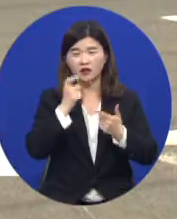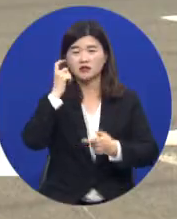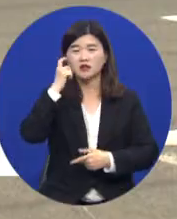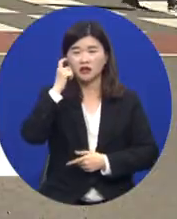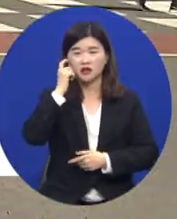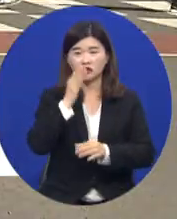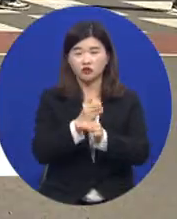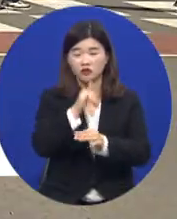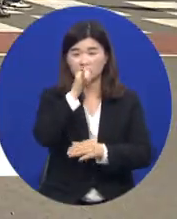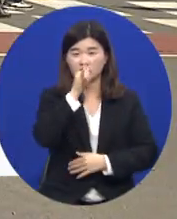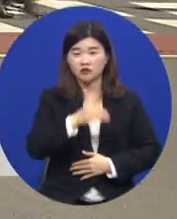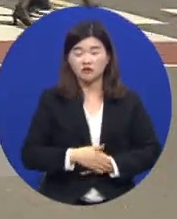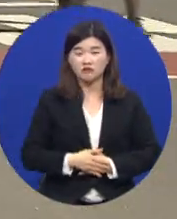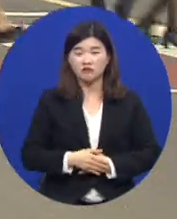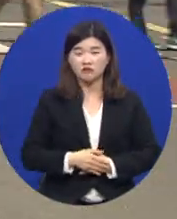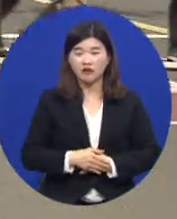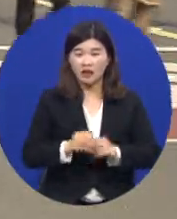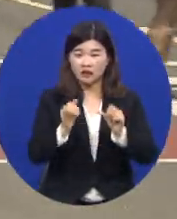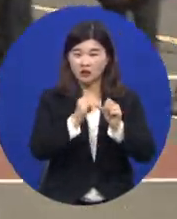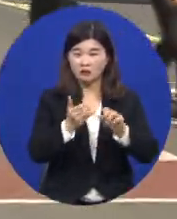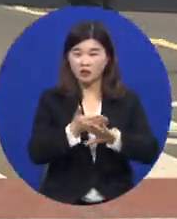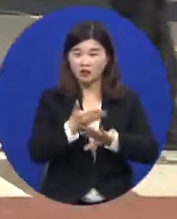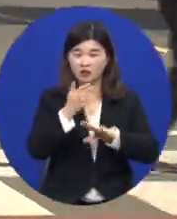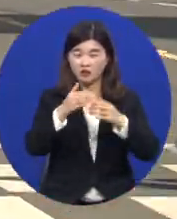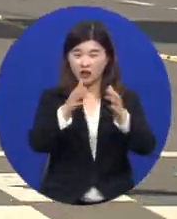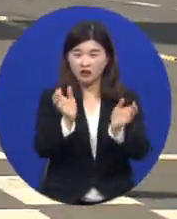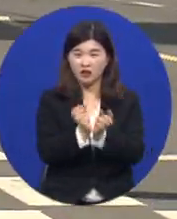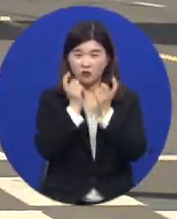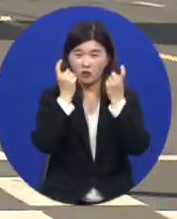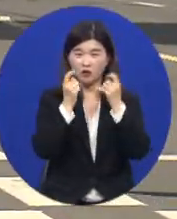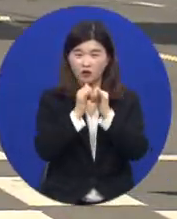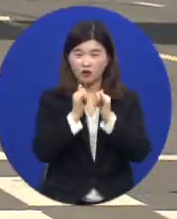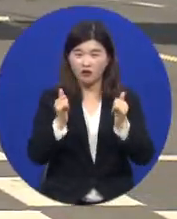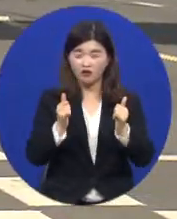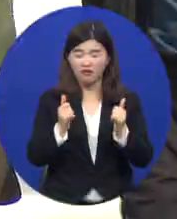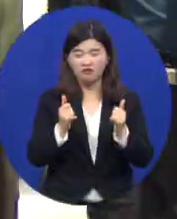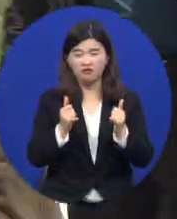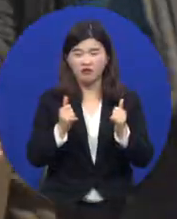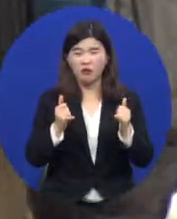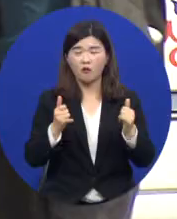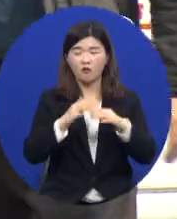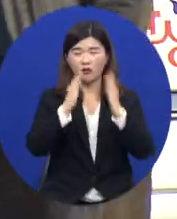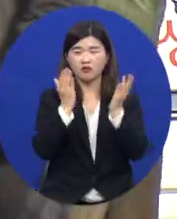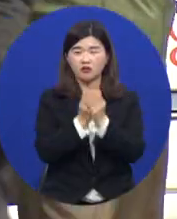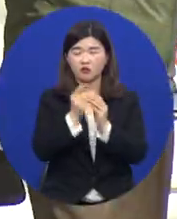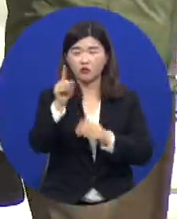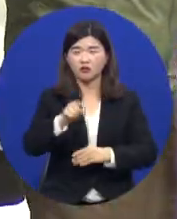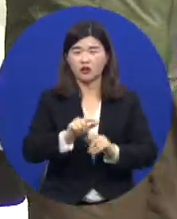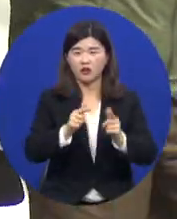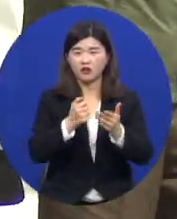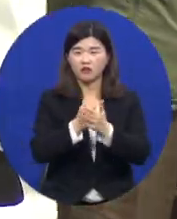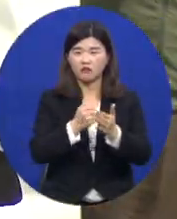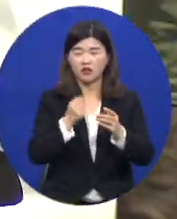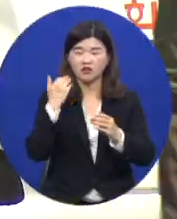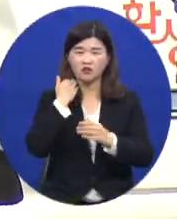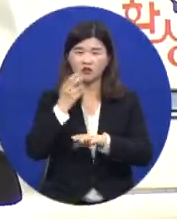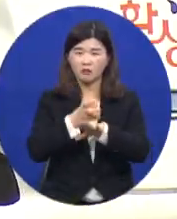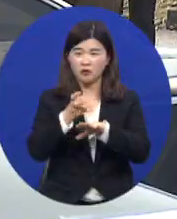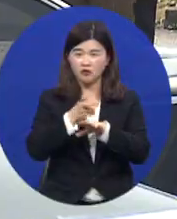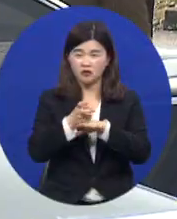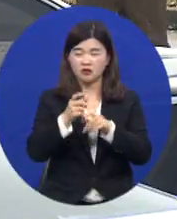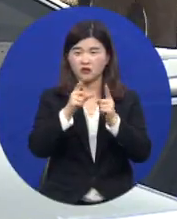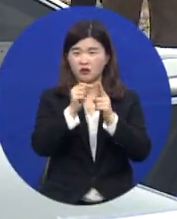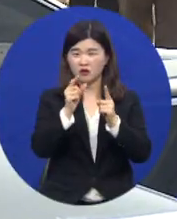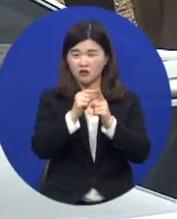생각을 하는데. 5명 이상의 단체 관광객이나 수학여행단이 완전히 끊기면서 전세버스 업계와